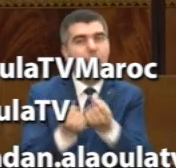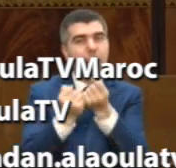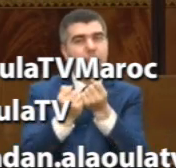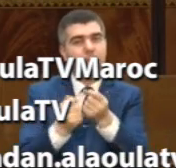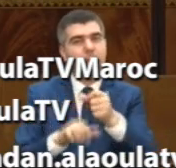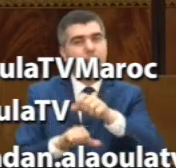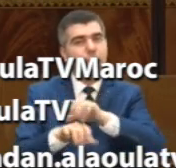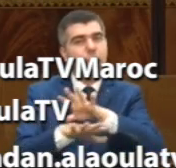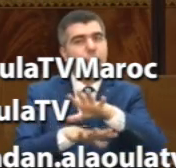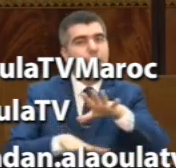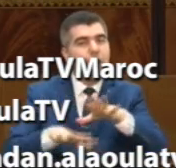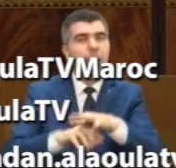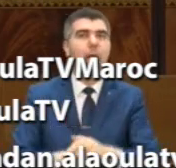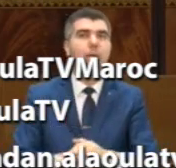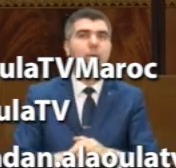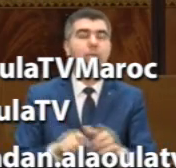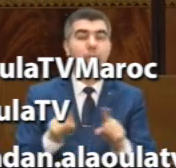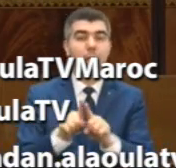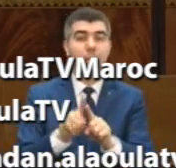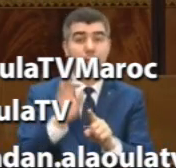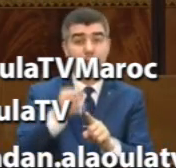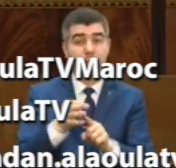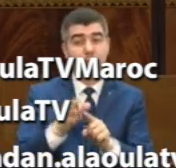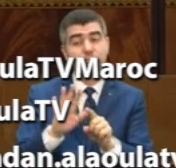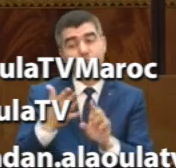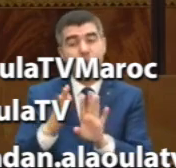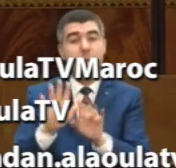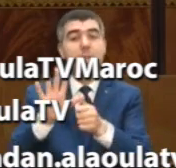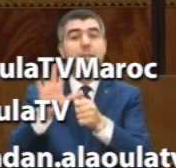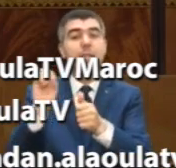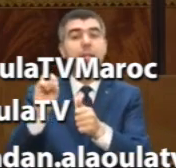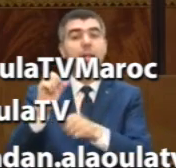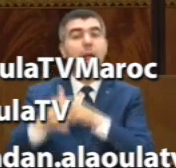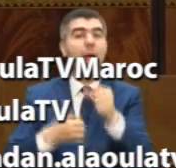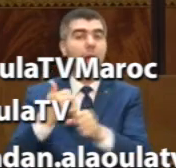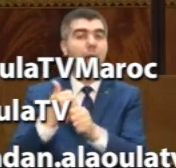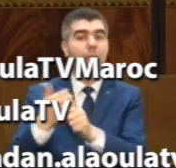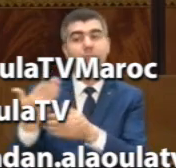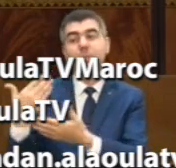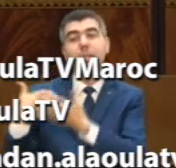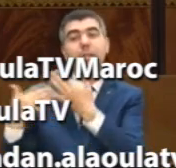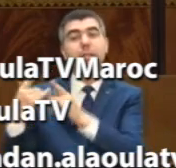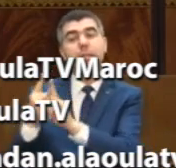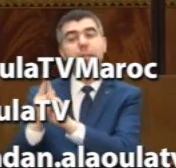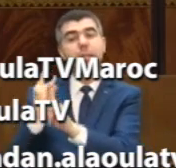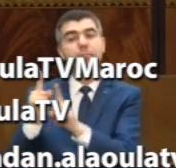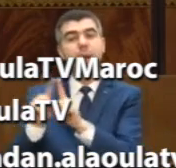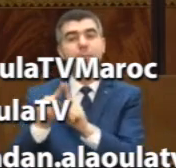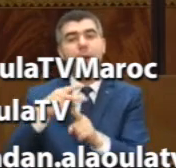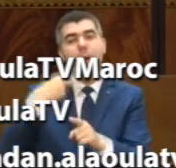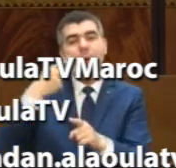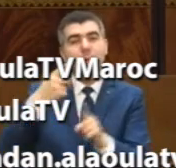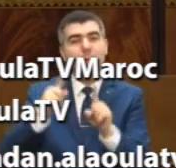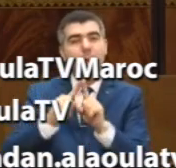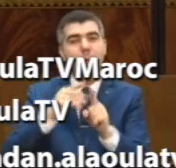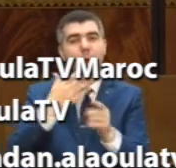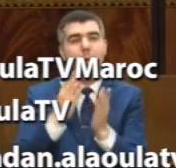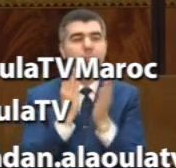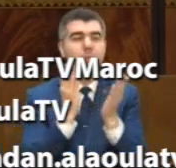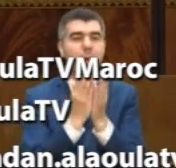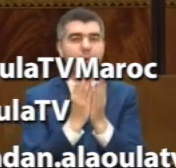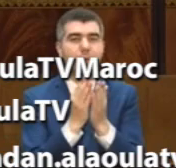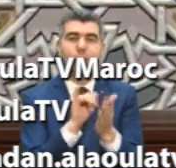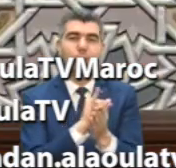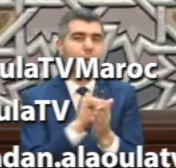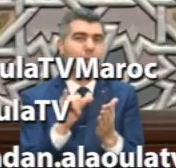الاجتماعيه ديالتهم. كنا كنتمناو من بعد 60 سنه على الاستقلال اننا نتكلموا على جوده التعليم، ولكن دابا هالعار غير لقاو الوليدات فين يقراو.